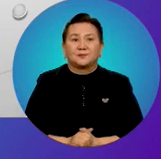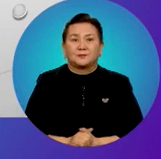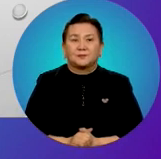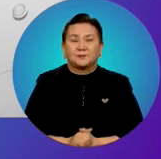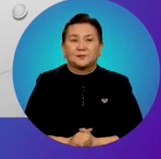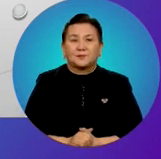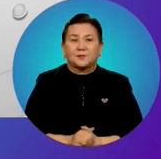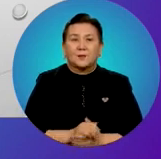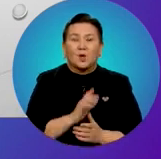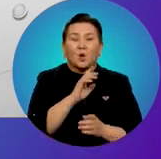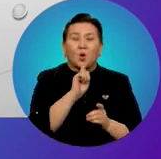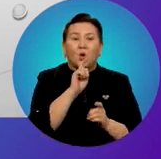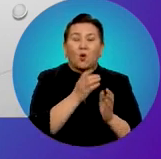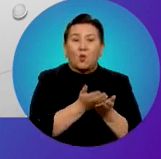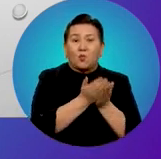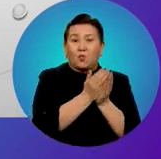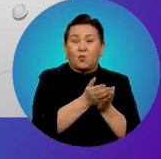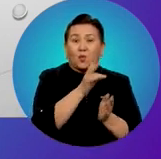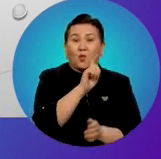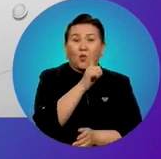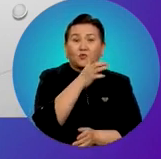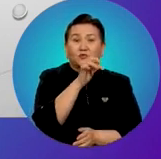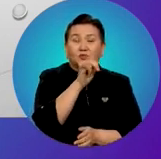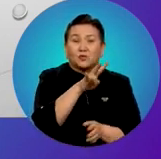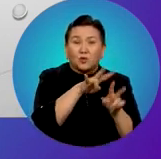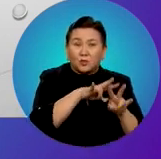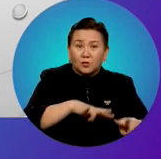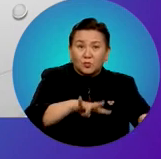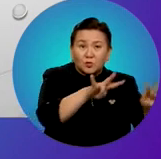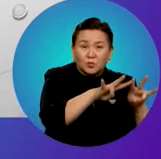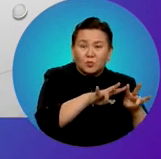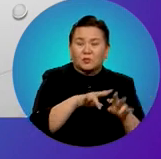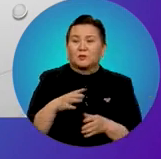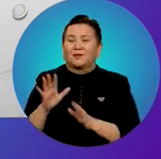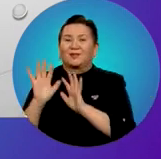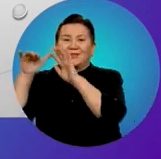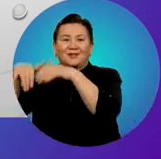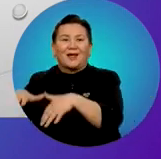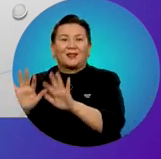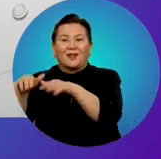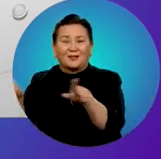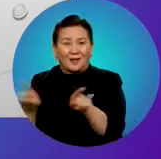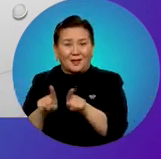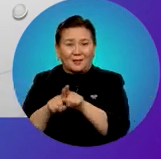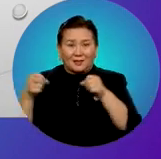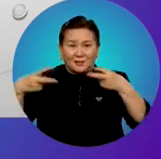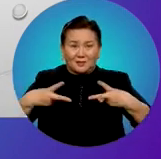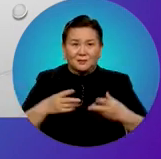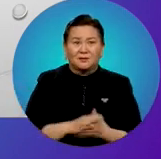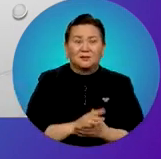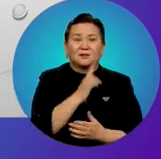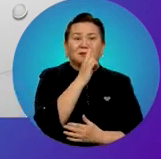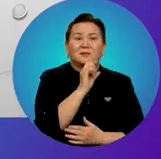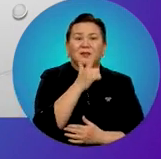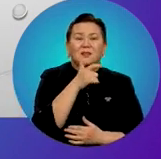За хөвсгөл нуур. Хөвсгөл нуурыг юутай адилтгсан бэ? 70 ээжтэй адилтгсан. За дараа нь цэнгэг усан мандал. Хөвсгөл